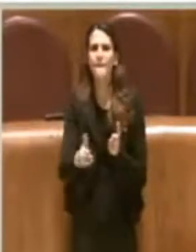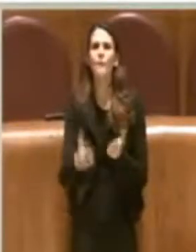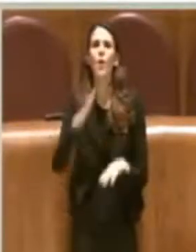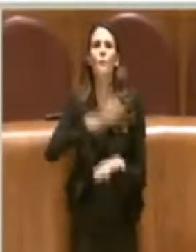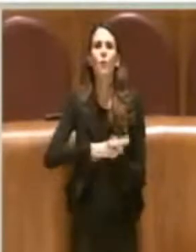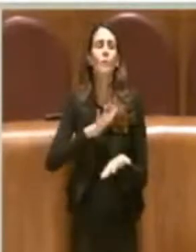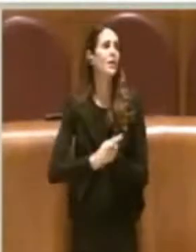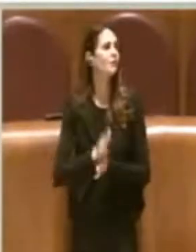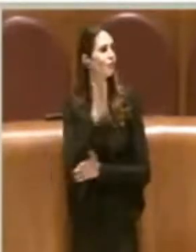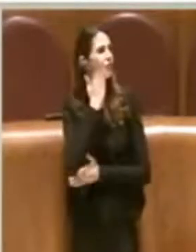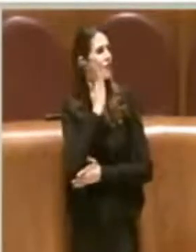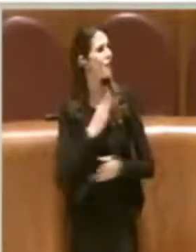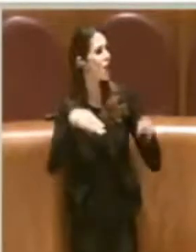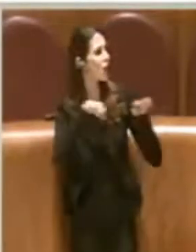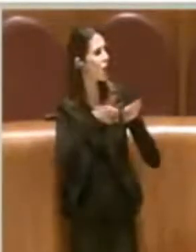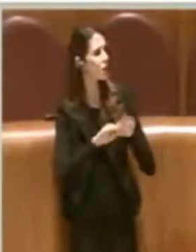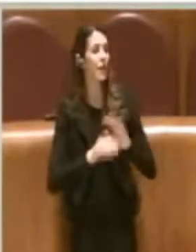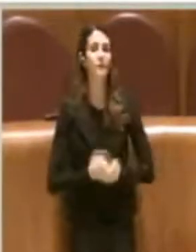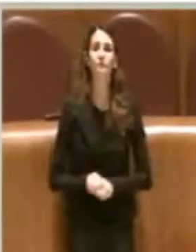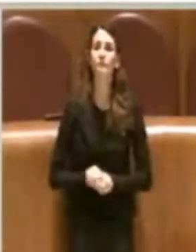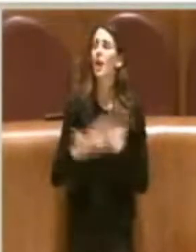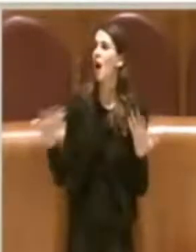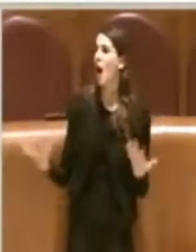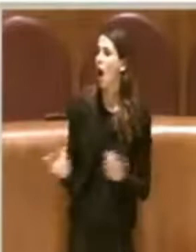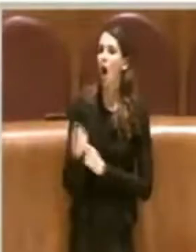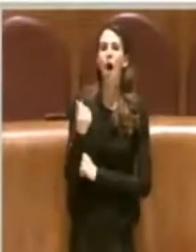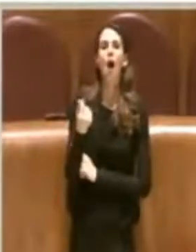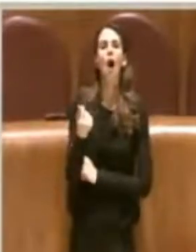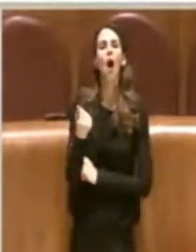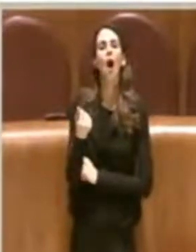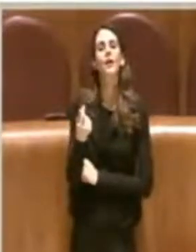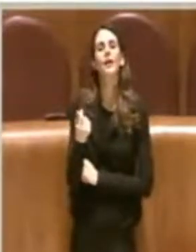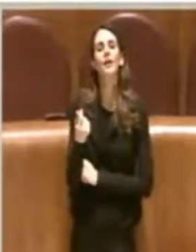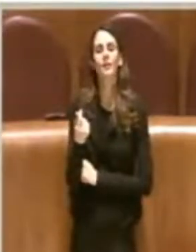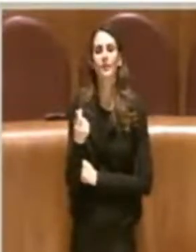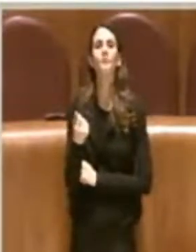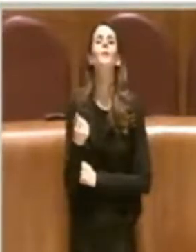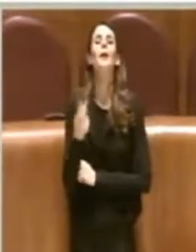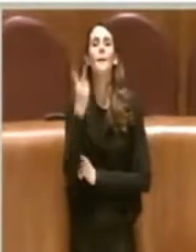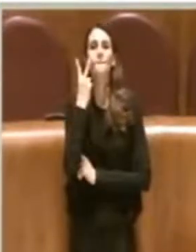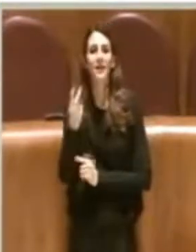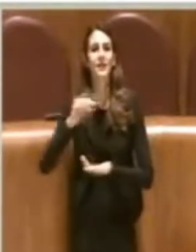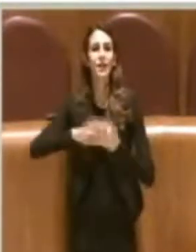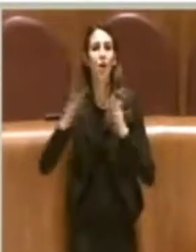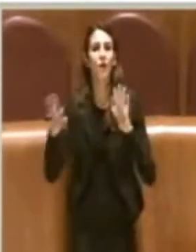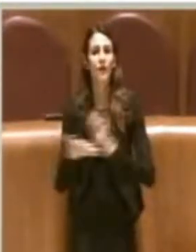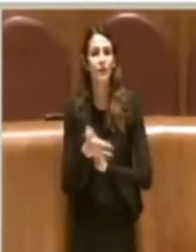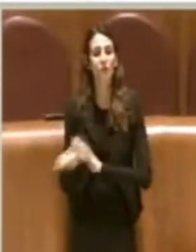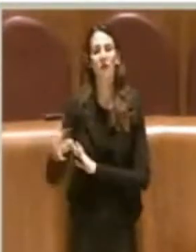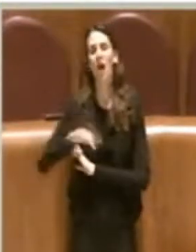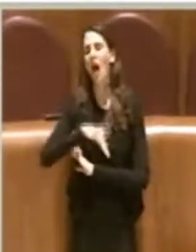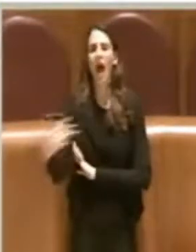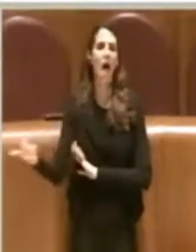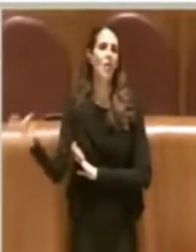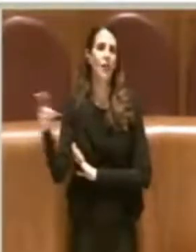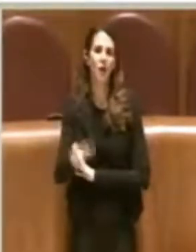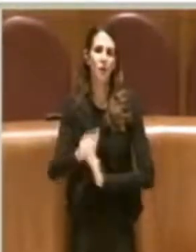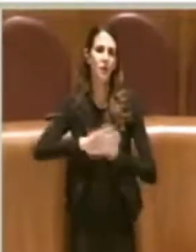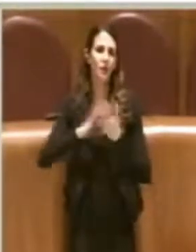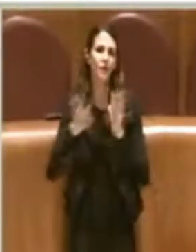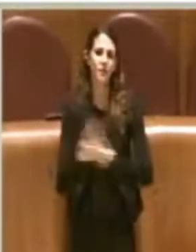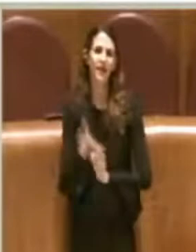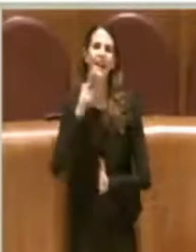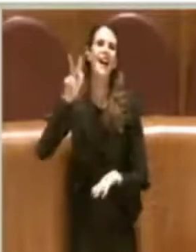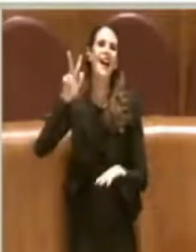primarie e secondarie nelle gli oneri economici a qualunque titolo previsti nelle convenzioni altri obblighi convenzionali le garanzie finanziarie